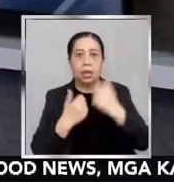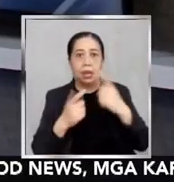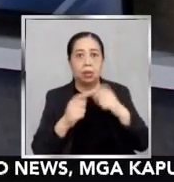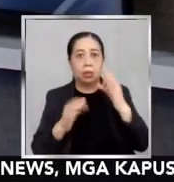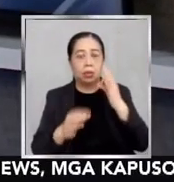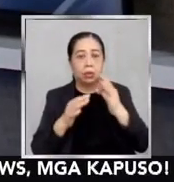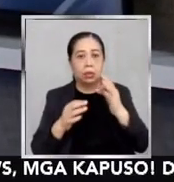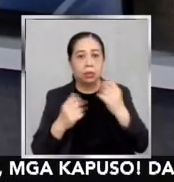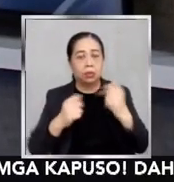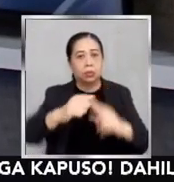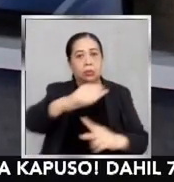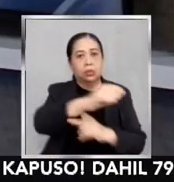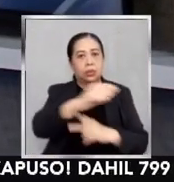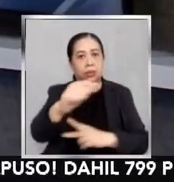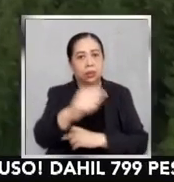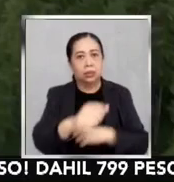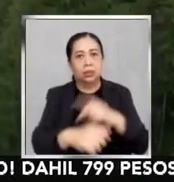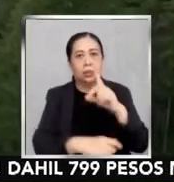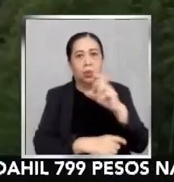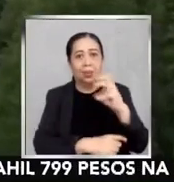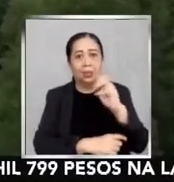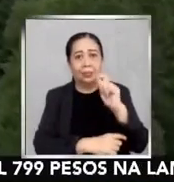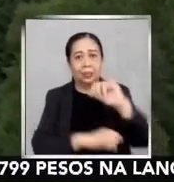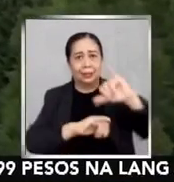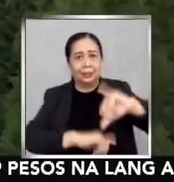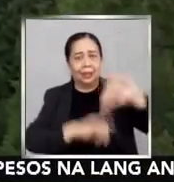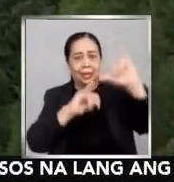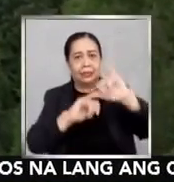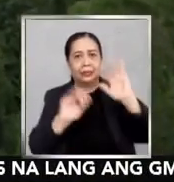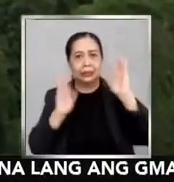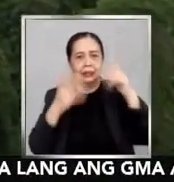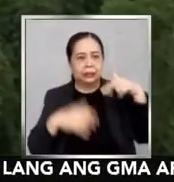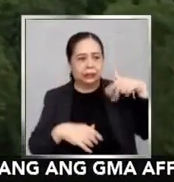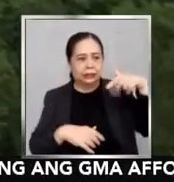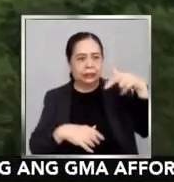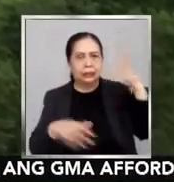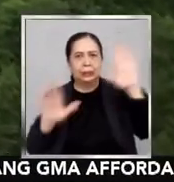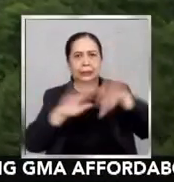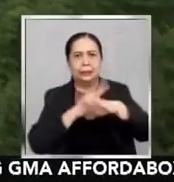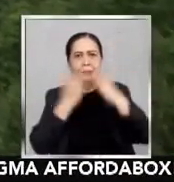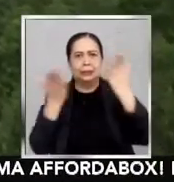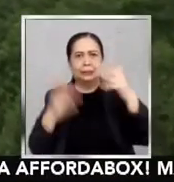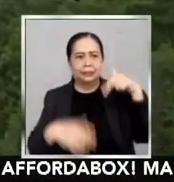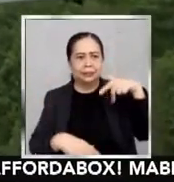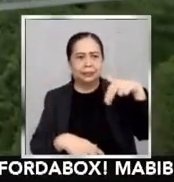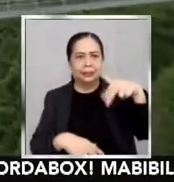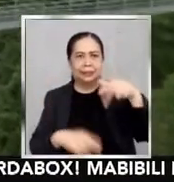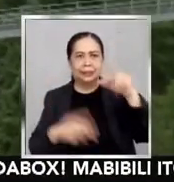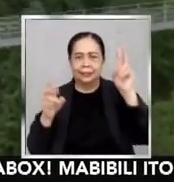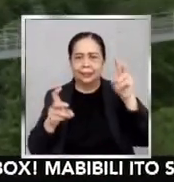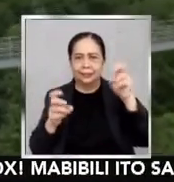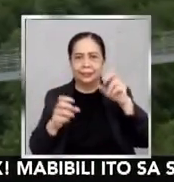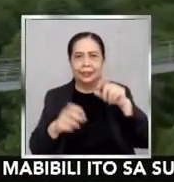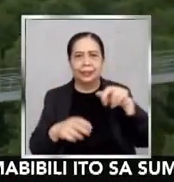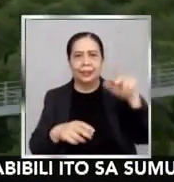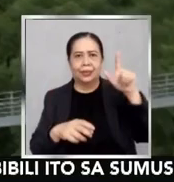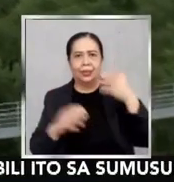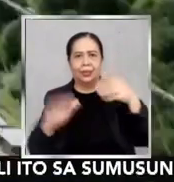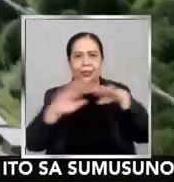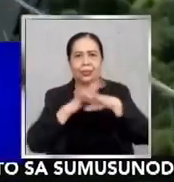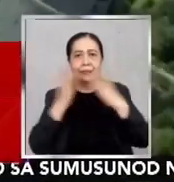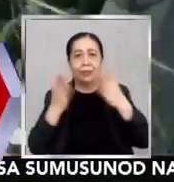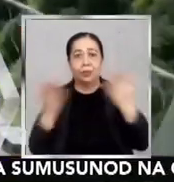hanggang 100 metro ang taas? Para ang araw tumawid sa langit kung daraan dyan sa tinaguriang Stairway to Heaven sa